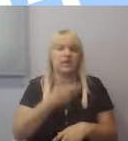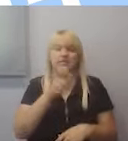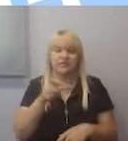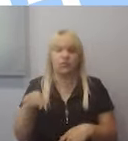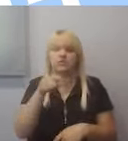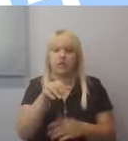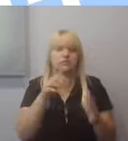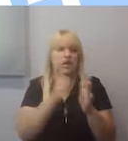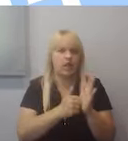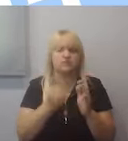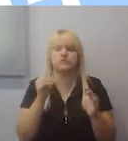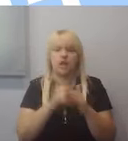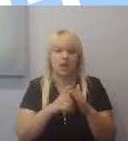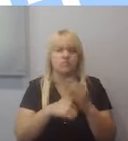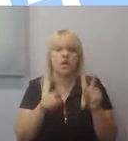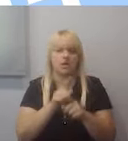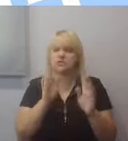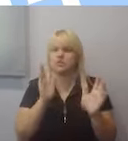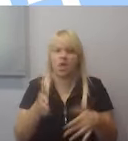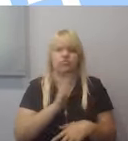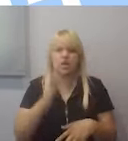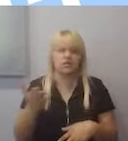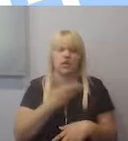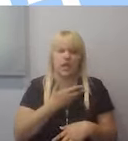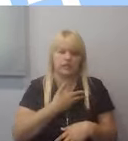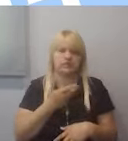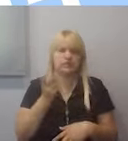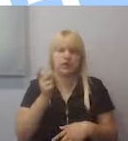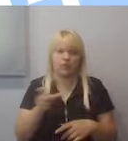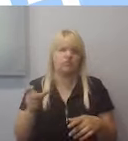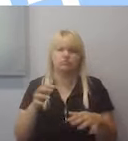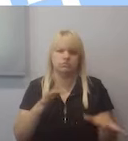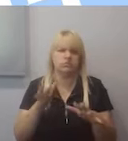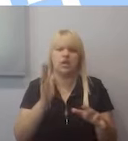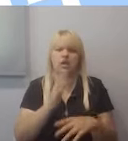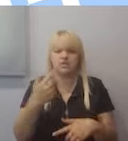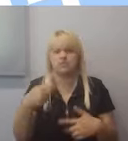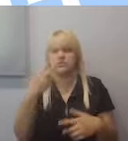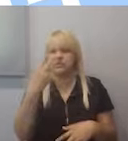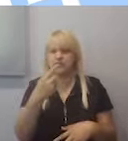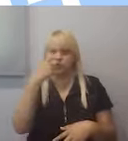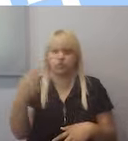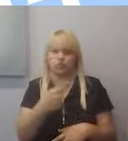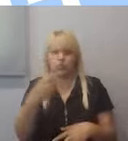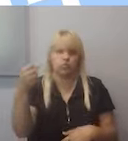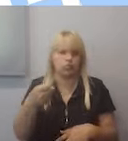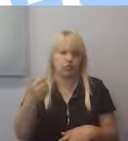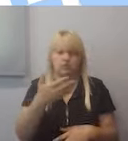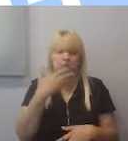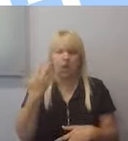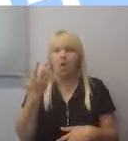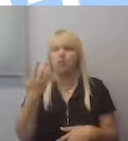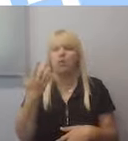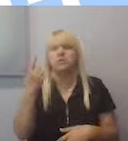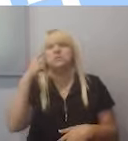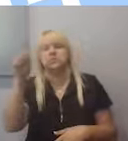ir jābūt arī katra iedzīvotāja rīcībā 72 stundu soma nav nekas abstrakts tad kad notiek